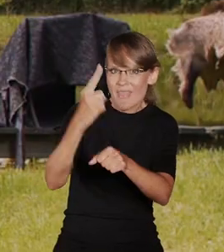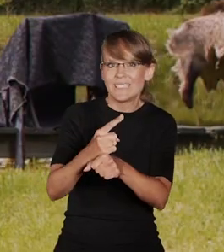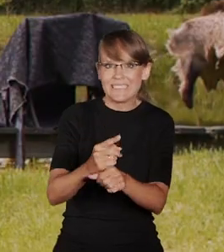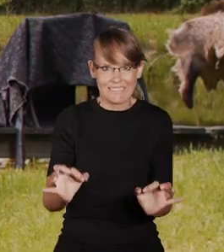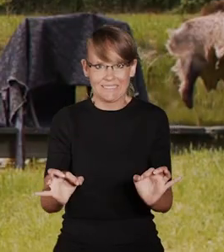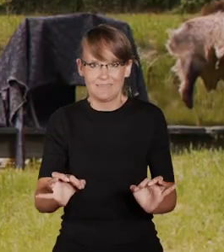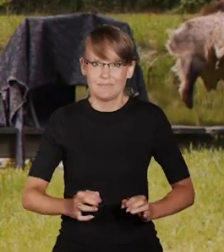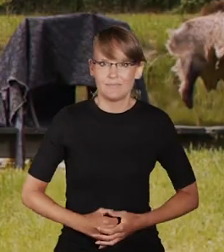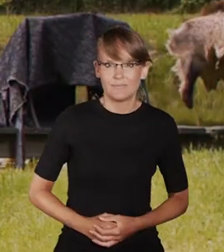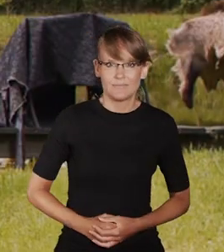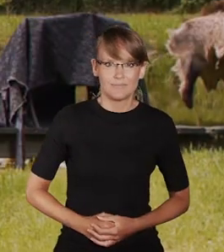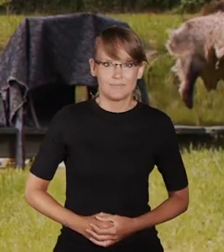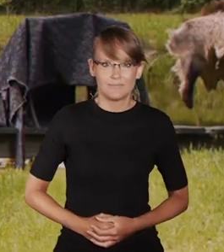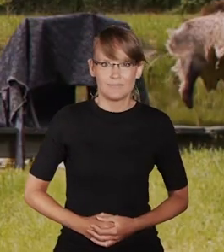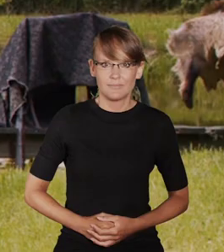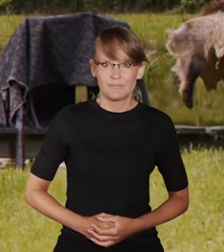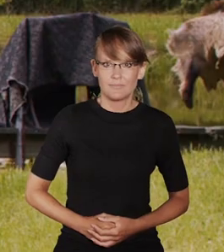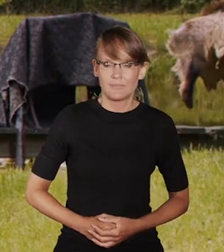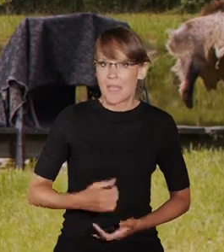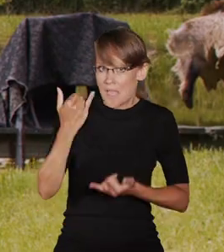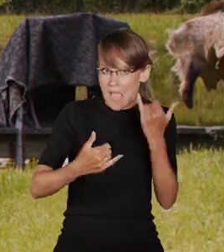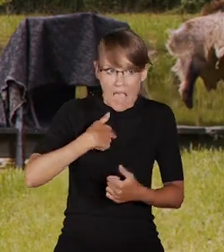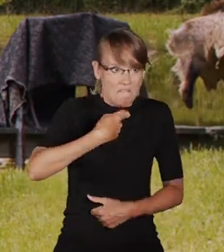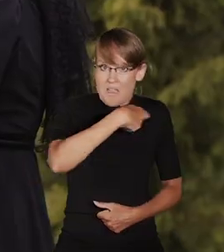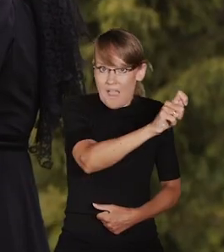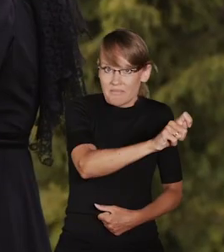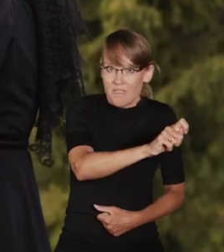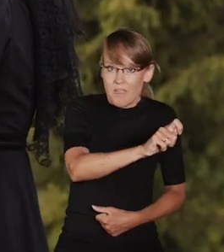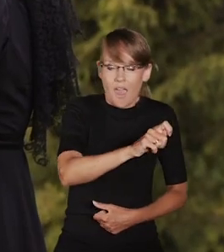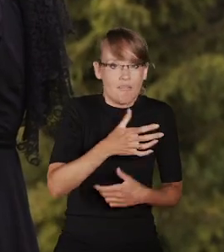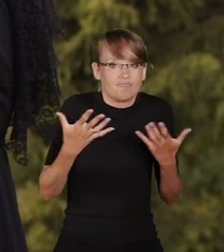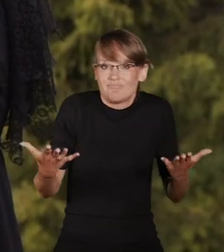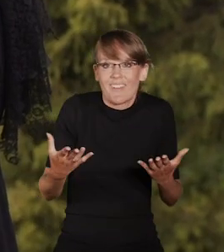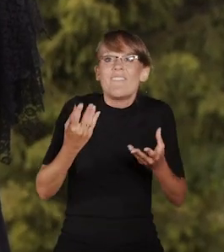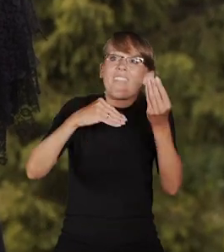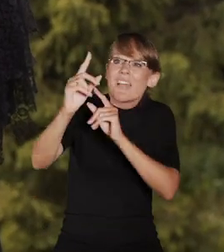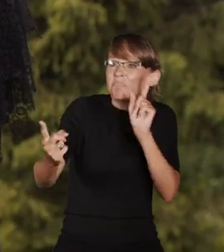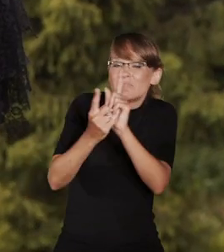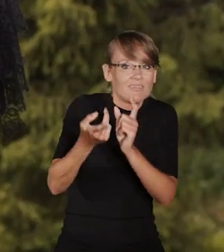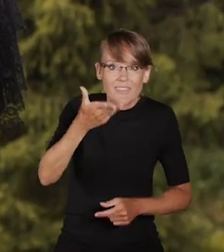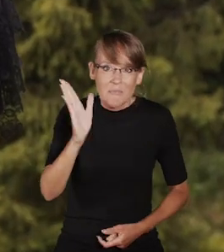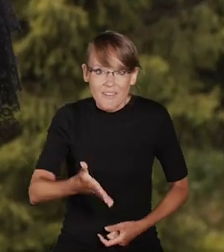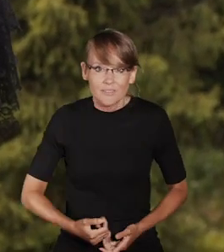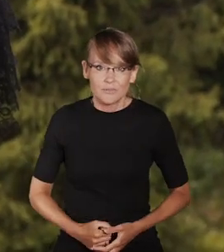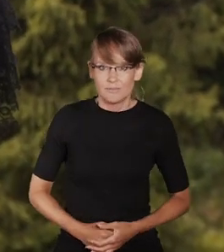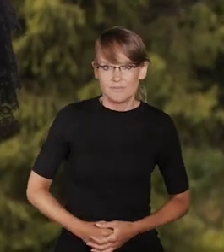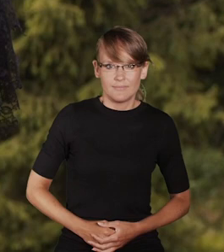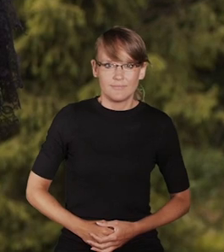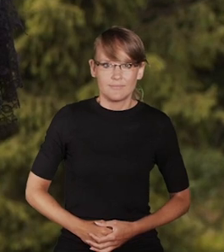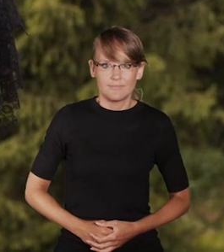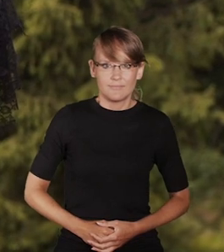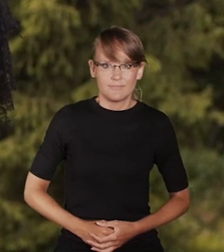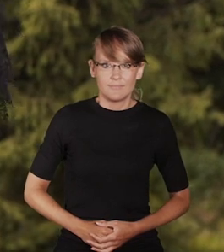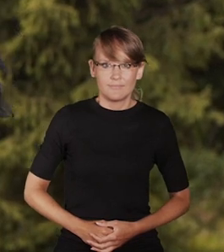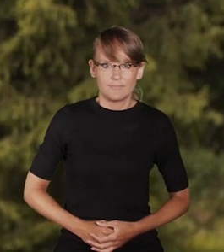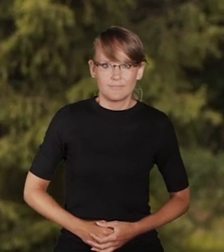Wybieraj pani! Jestem szlachcic. Człowiek rzetelny. Mam 10 000 rocznego dochodu.